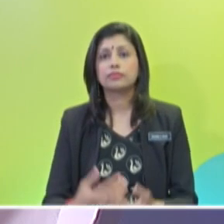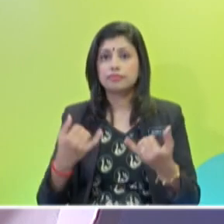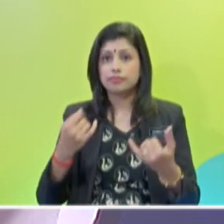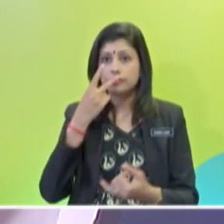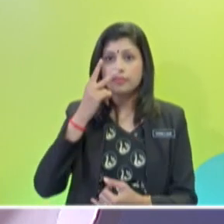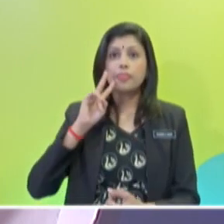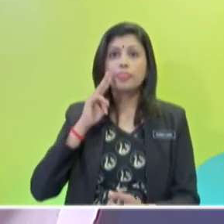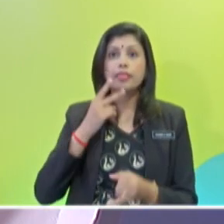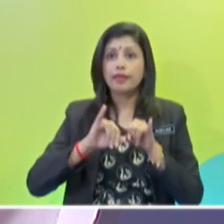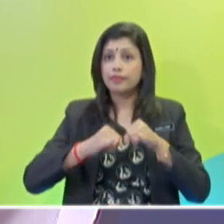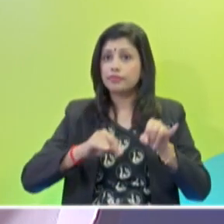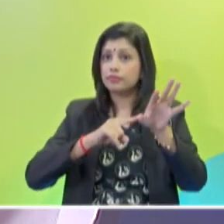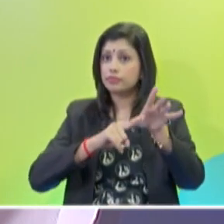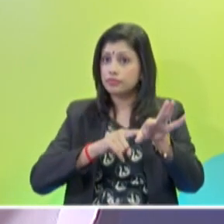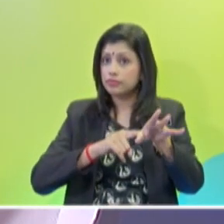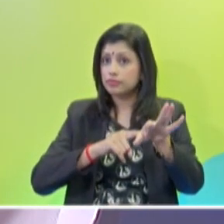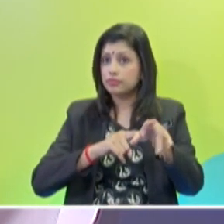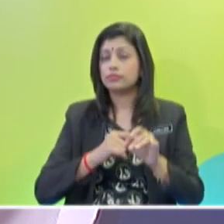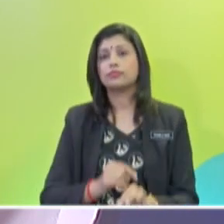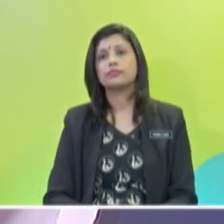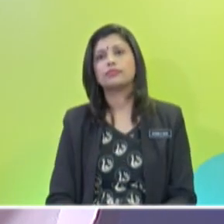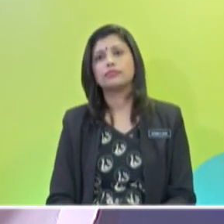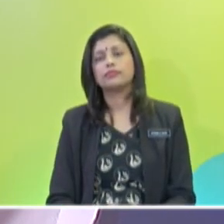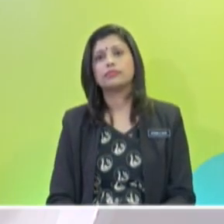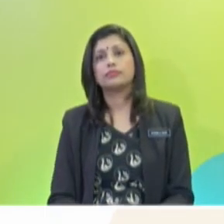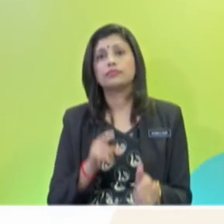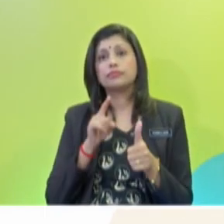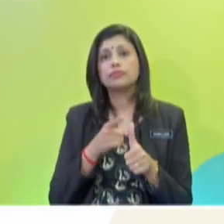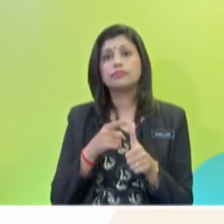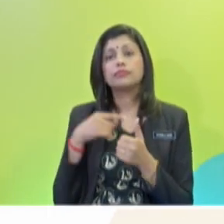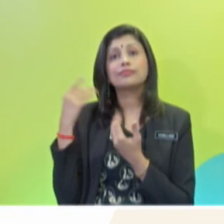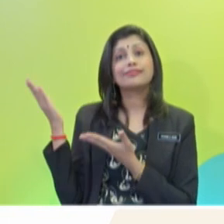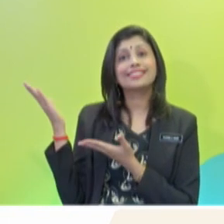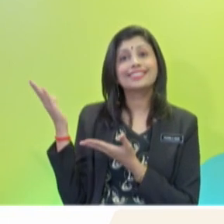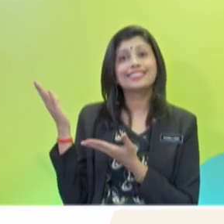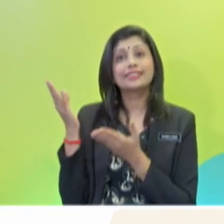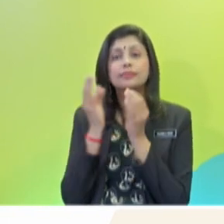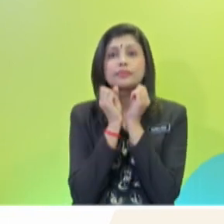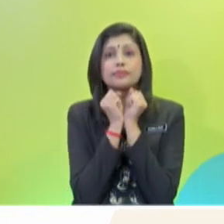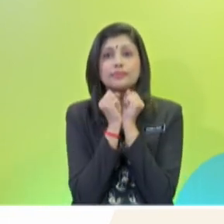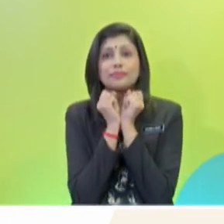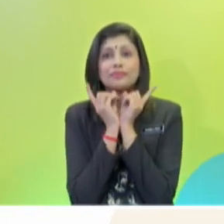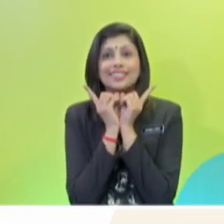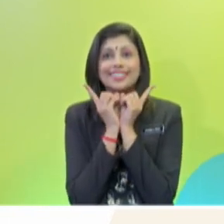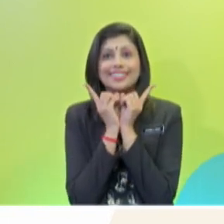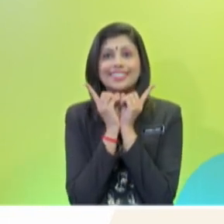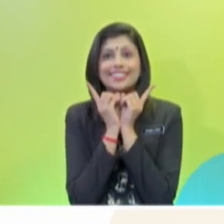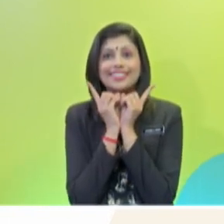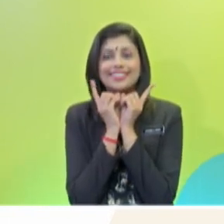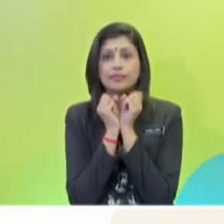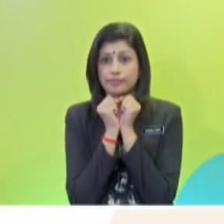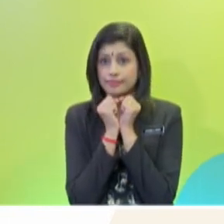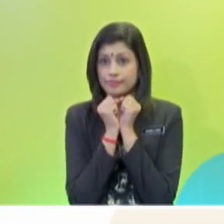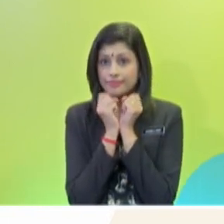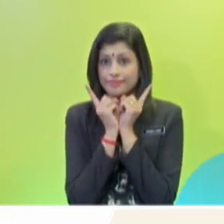jenis daun. Okey, mari kita lihat. Okay. Yang pertama. Ini sayur sawi. Okey. Amal